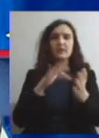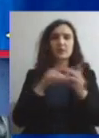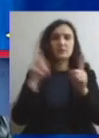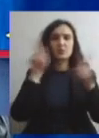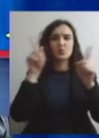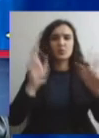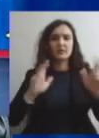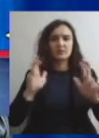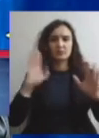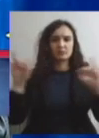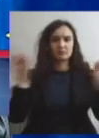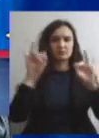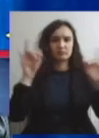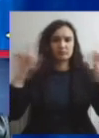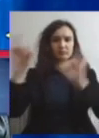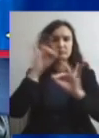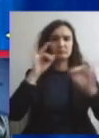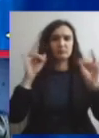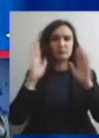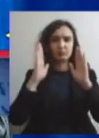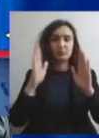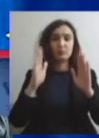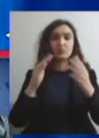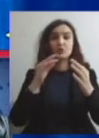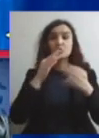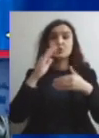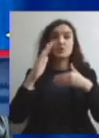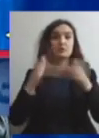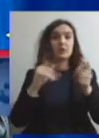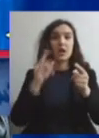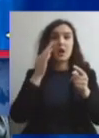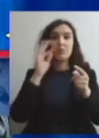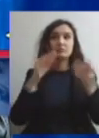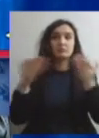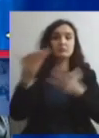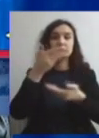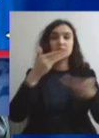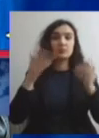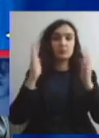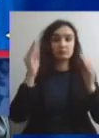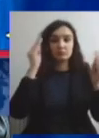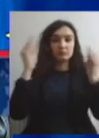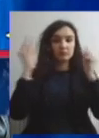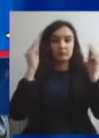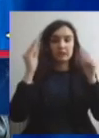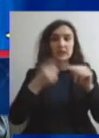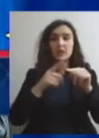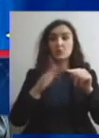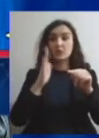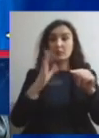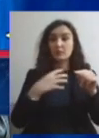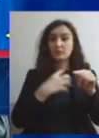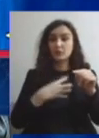უნივერსიტეტებთან და იმის შემდეგ თუ რა გამოცდილებას გაუზიარებენ ისინი და რამდენად ეს იქნება მნიშვნელოვანი